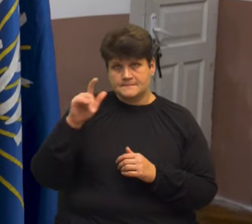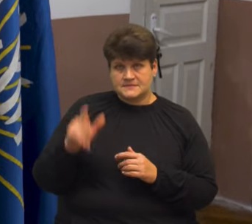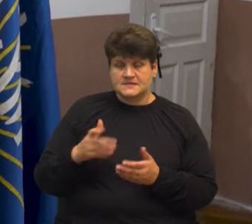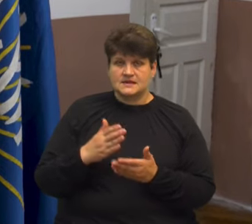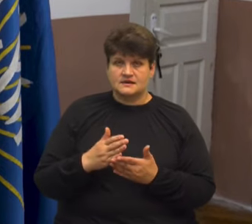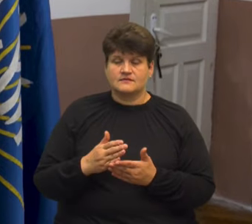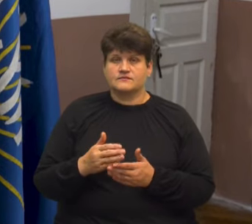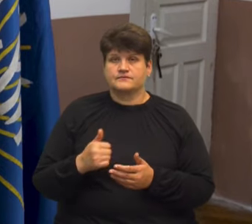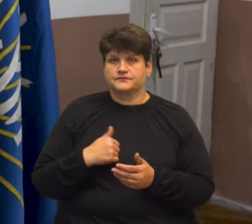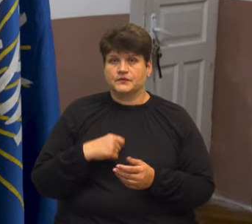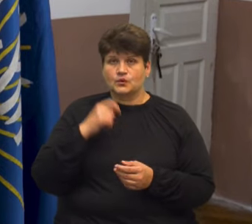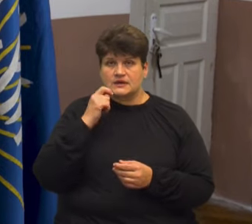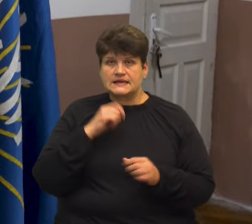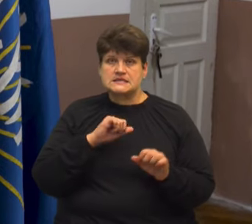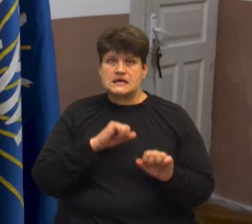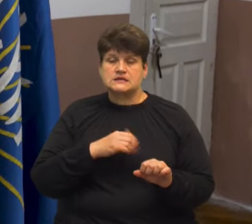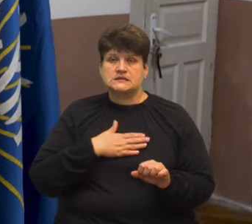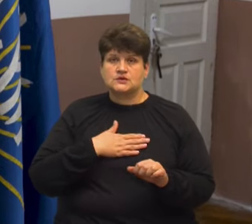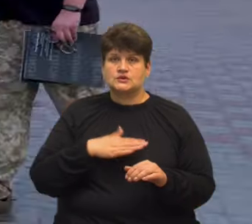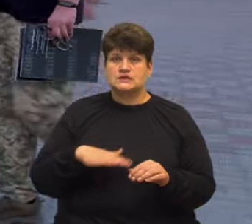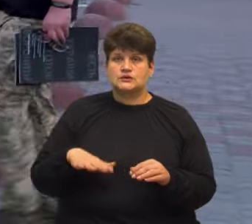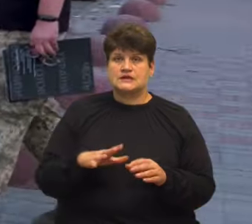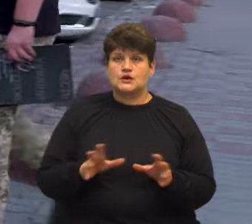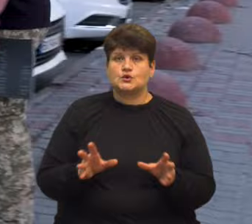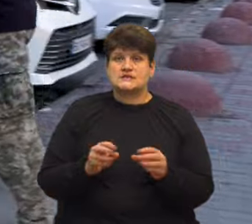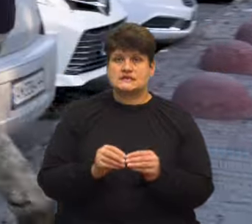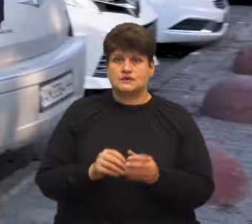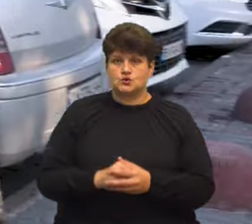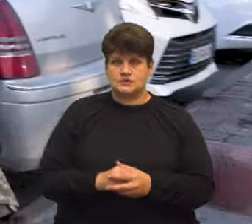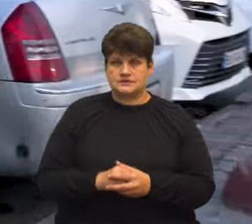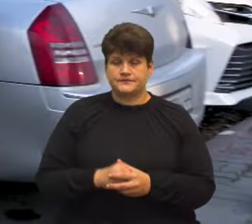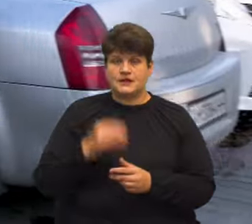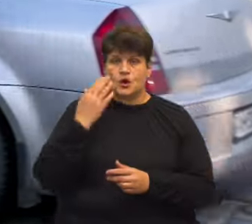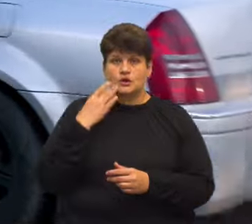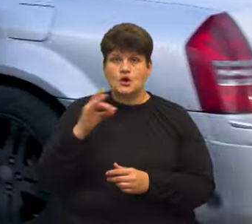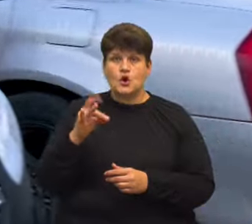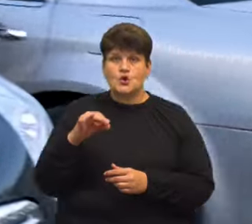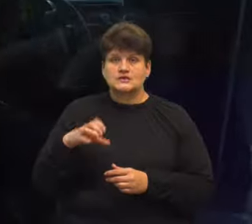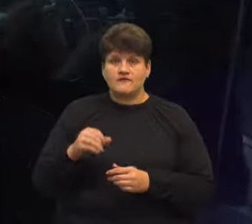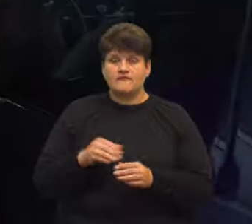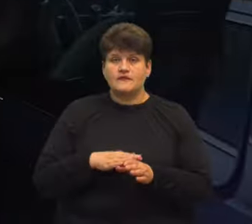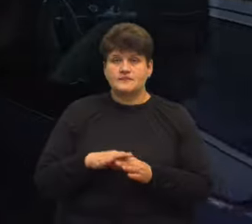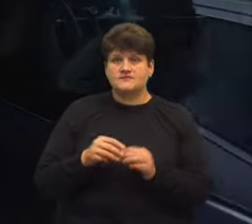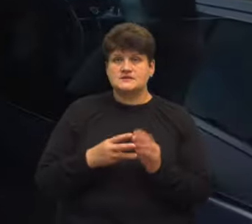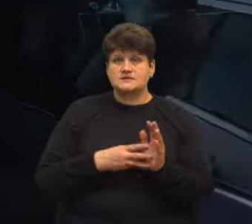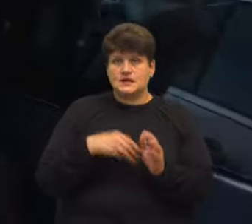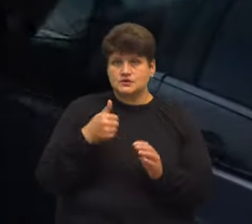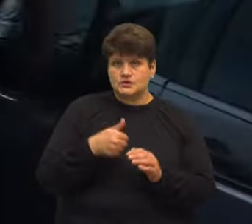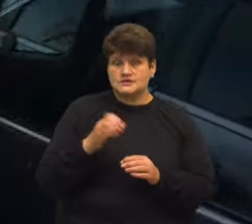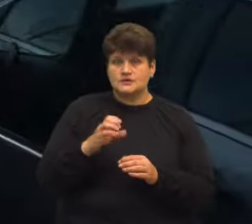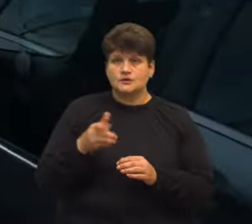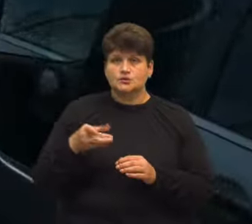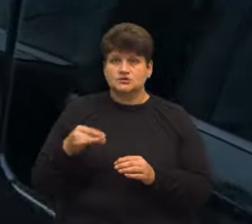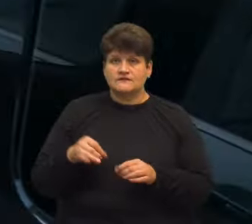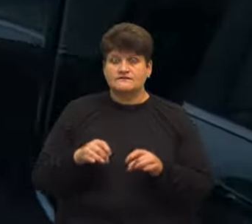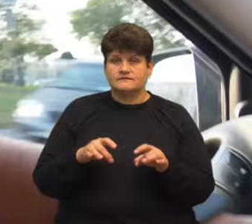сил України для захисту нашої територіальної цілісності. Коли Ростиславу виповнилося 18 років, Сергій Глущак вирішив піти